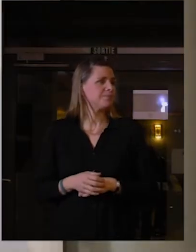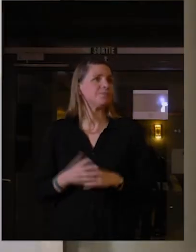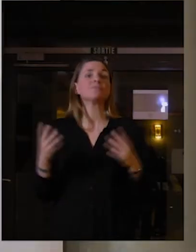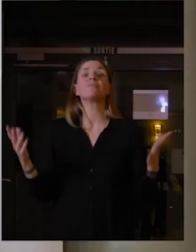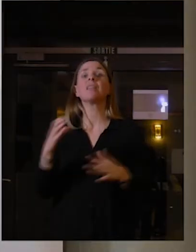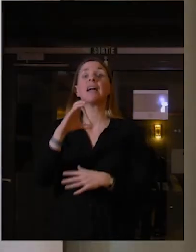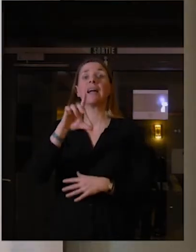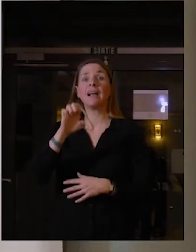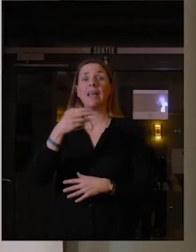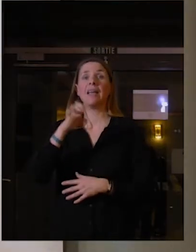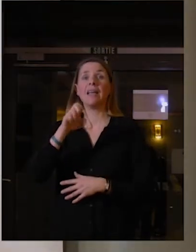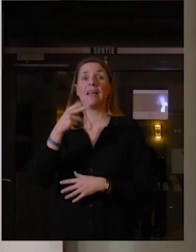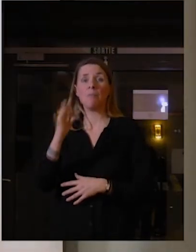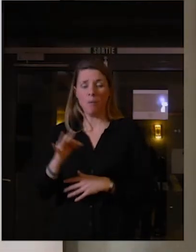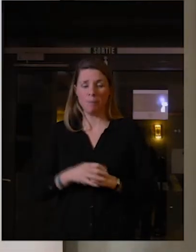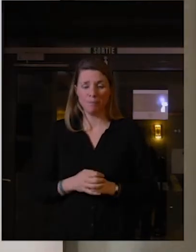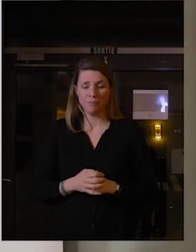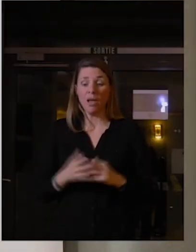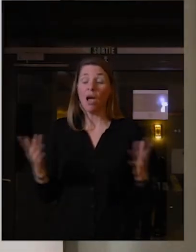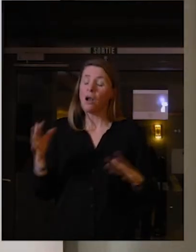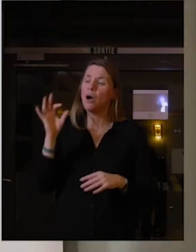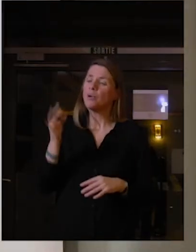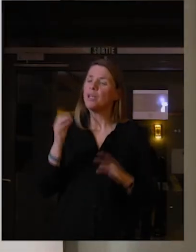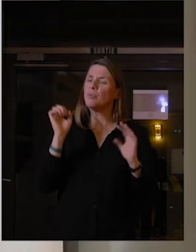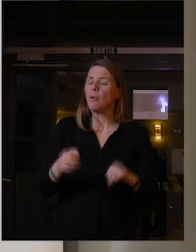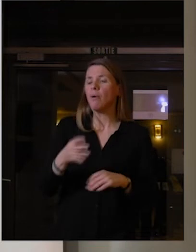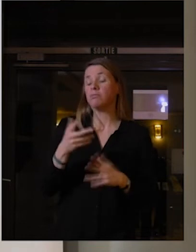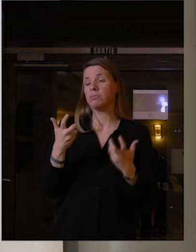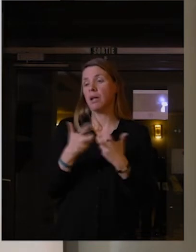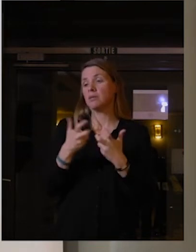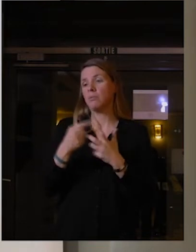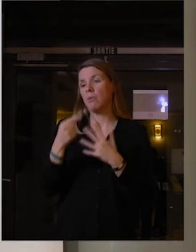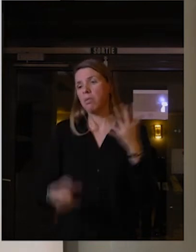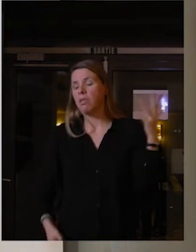Clément ? Oui, alors je pourrais citer des